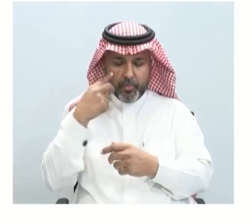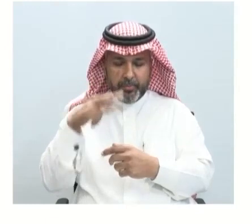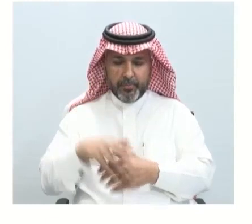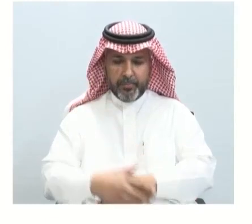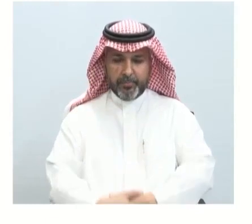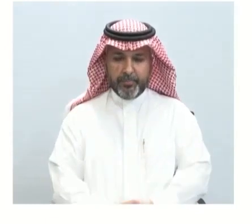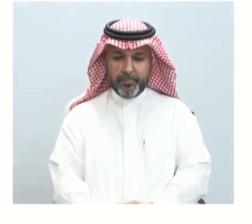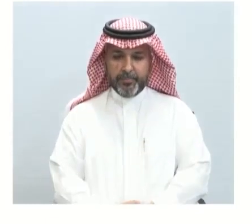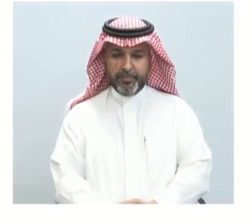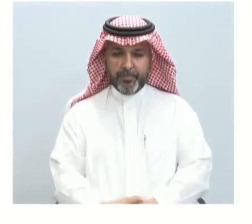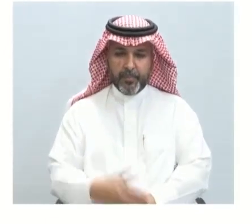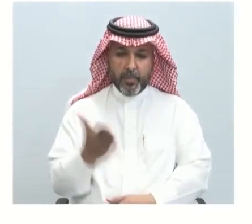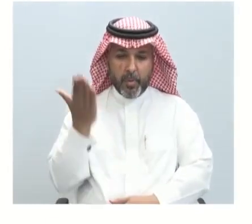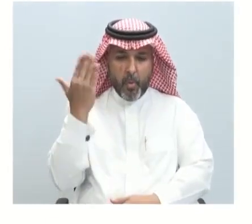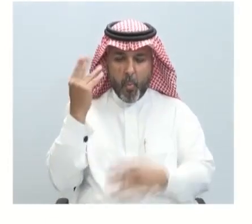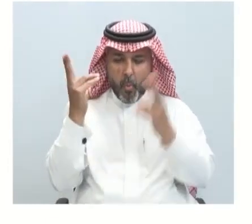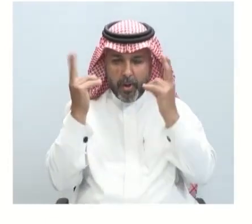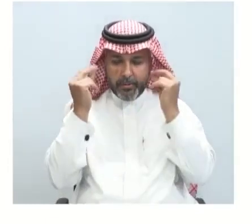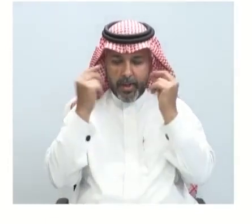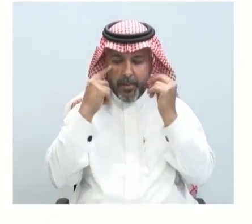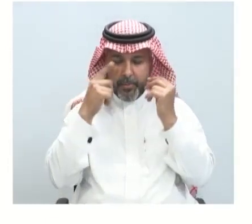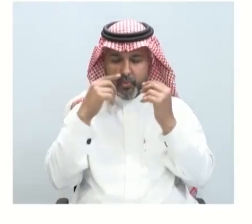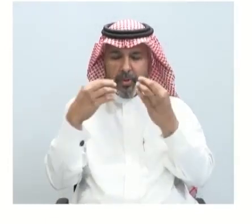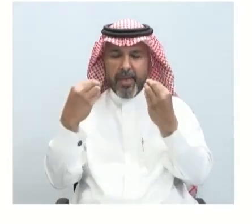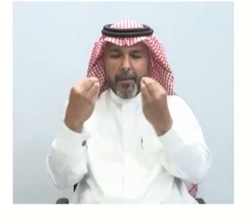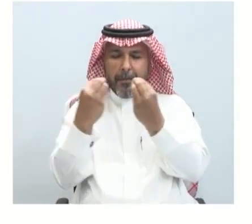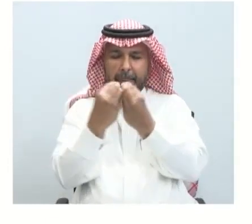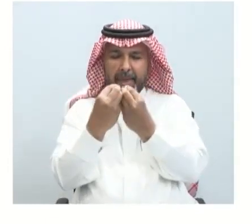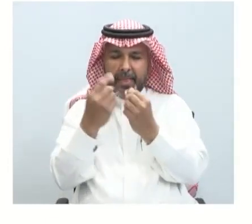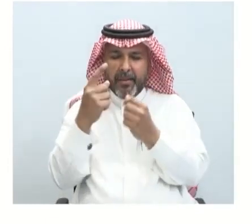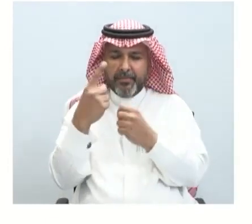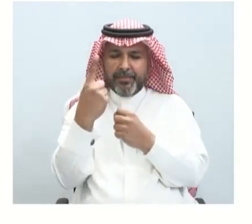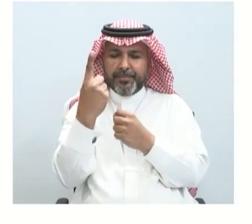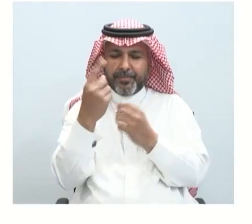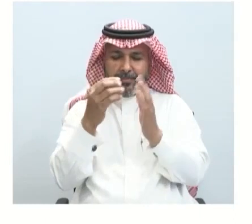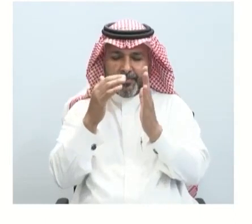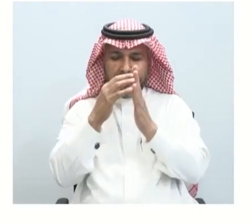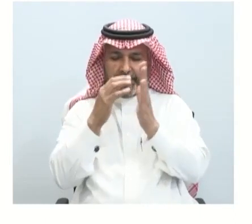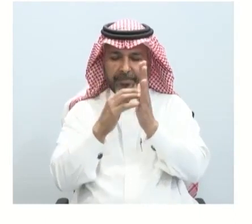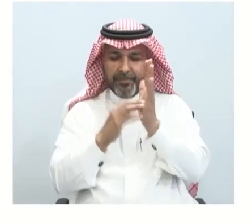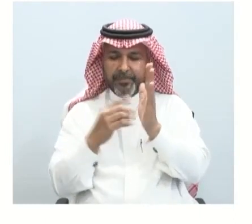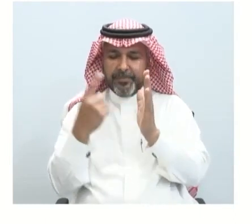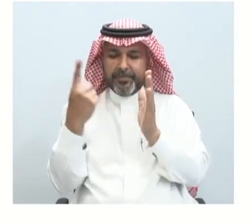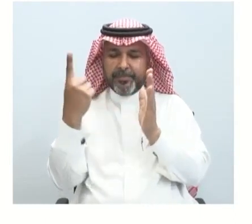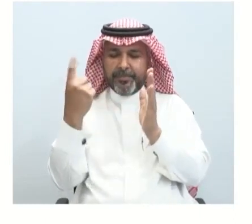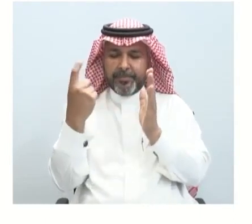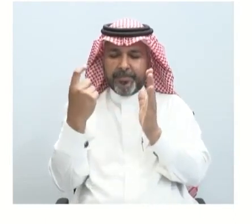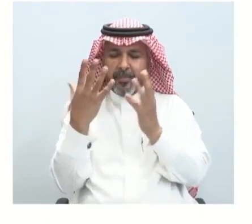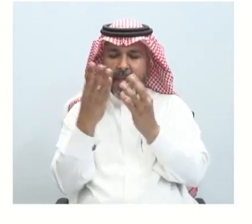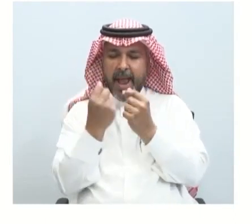ايضا خلال درسنا الماضي كنا متفقين بان هنالك خلايا احاديه الكروموسوم وثنائيه الكروموسوم وذكرنا